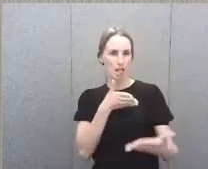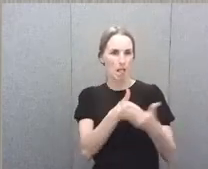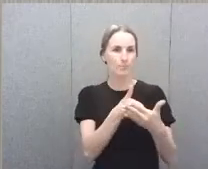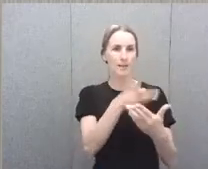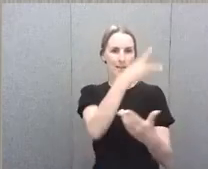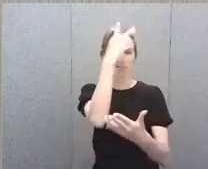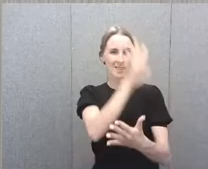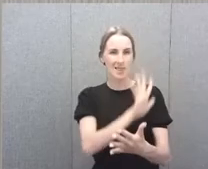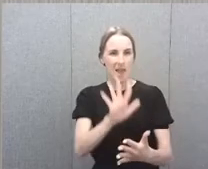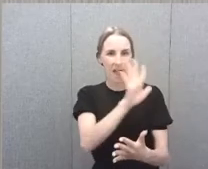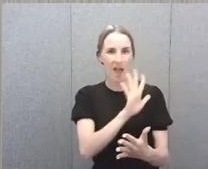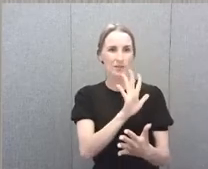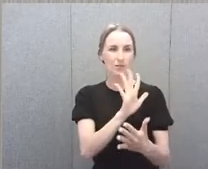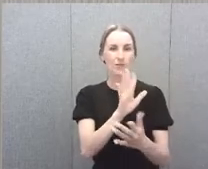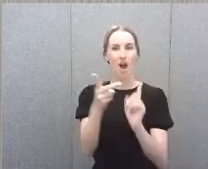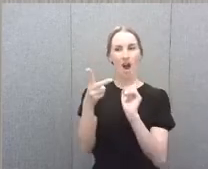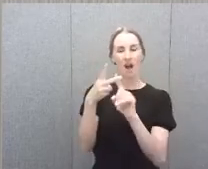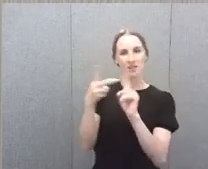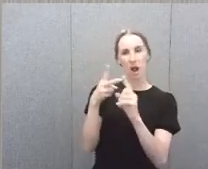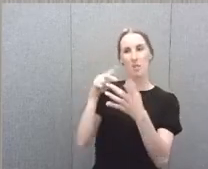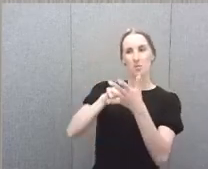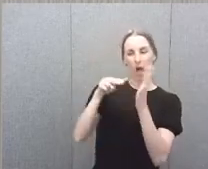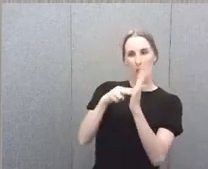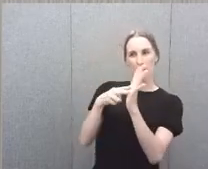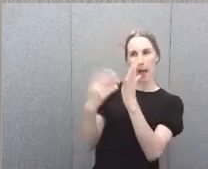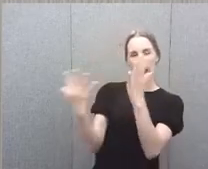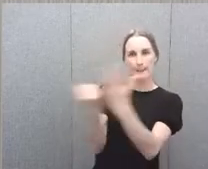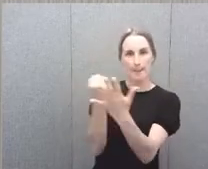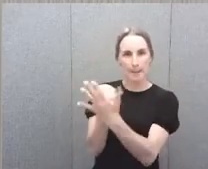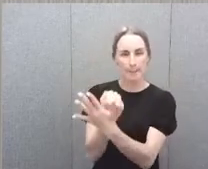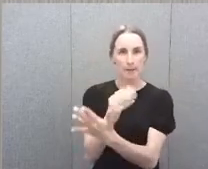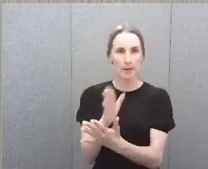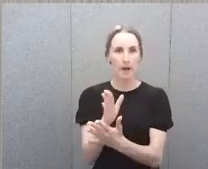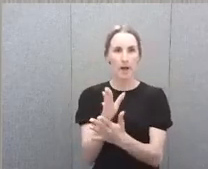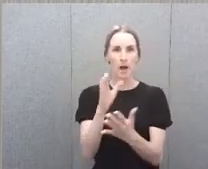сегодняшнюю конференцию как часть инновационного фонда Alumni Engagement.